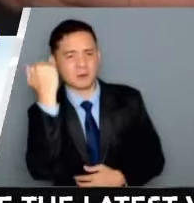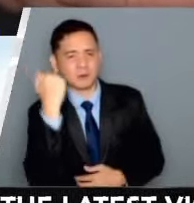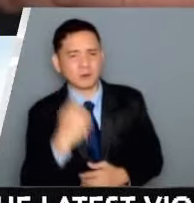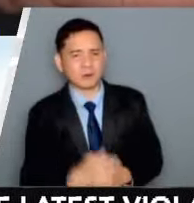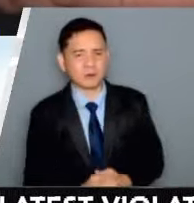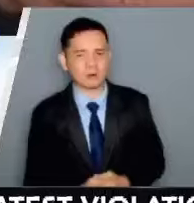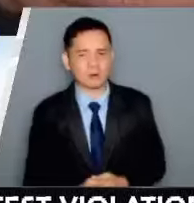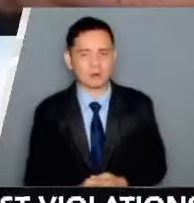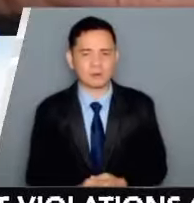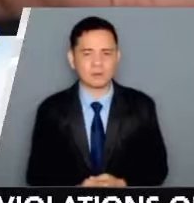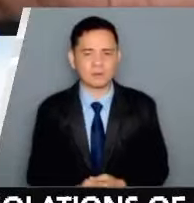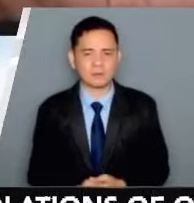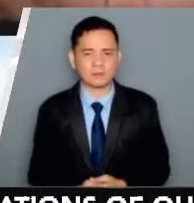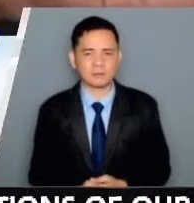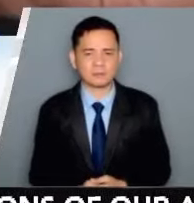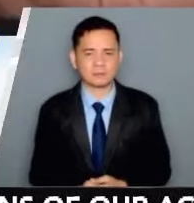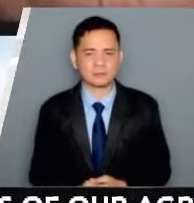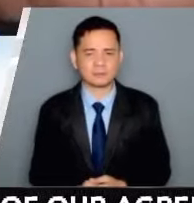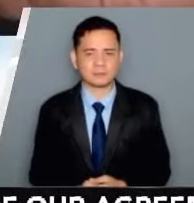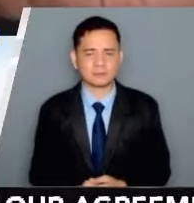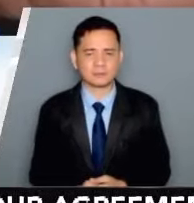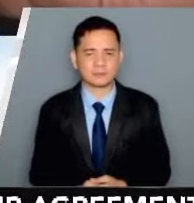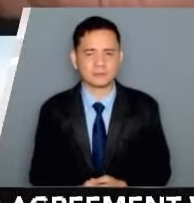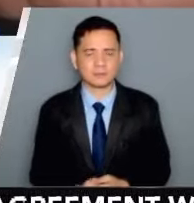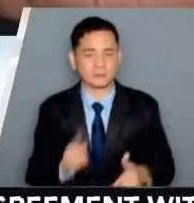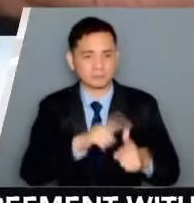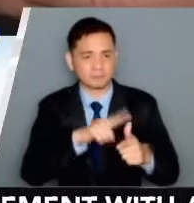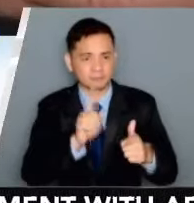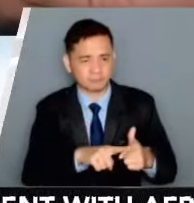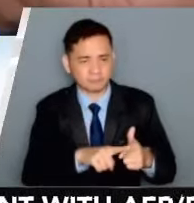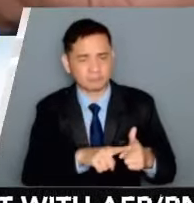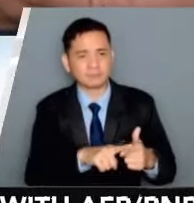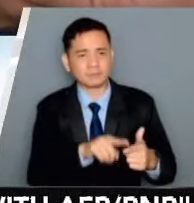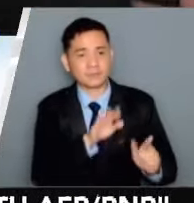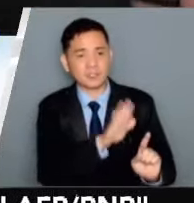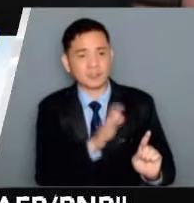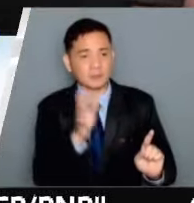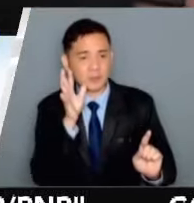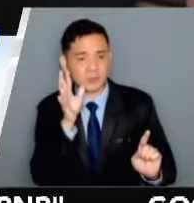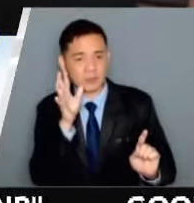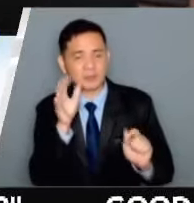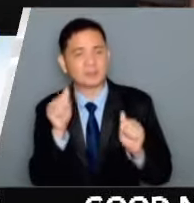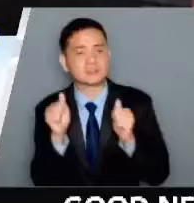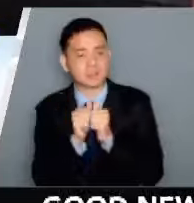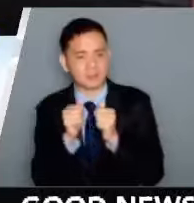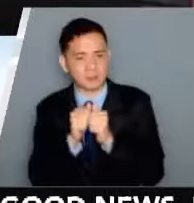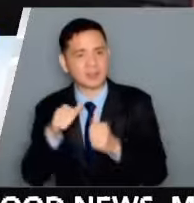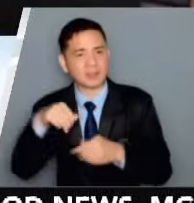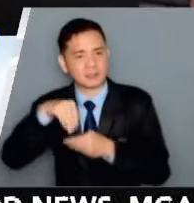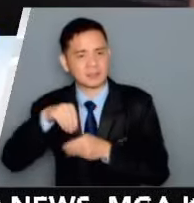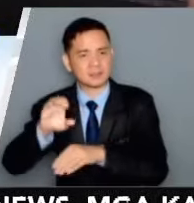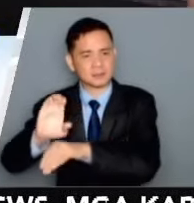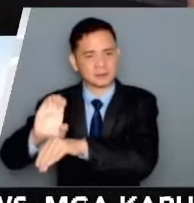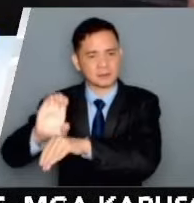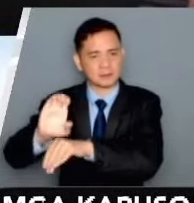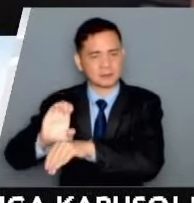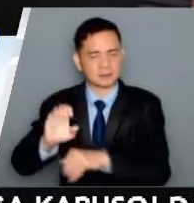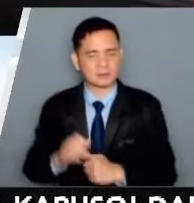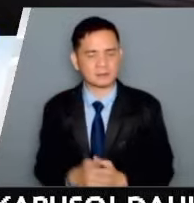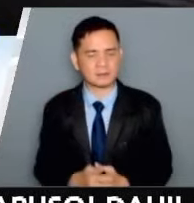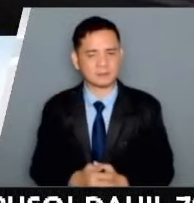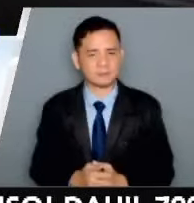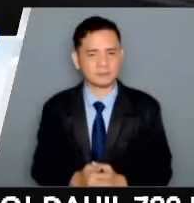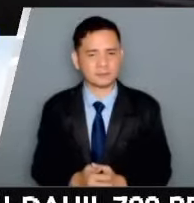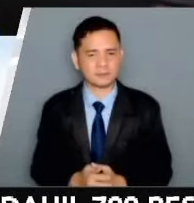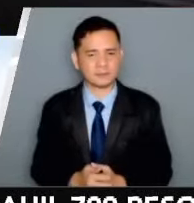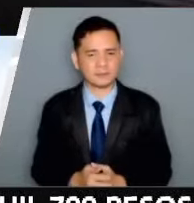siya then ang nanay po niya ay kasamahan po namin sa simbahan ah Super dami nasa 1